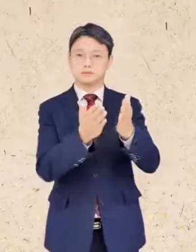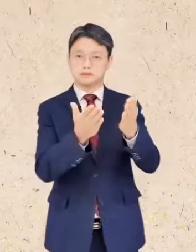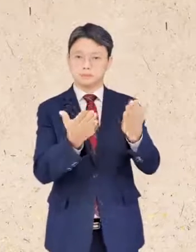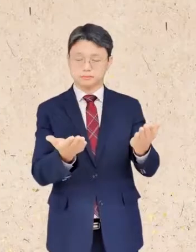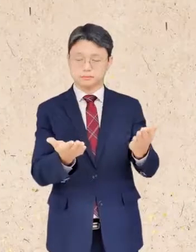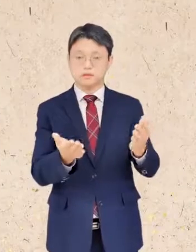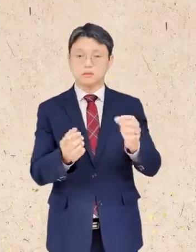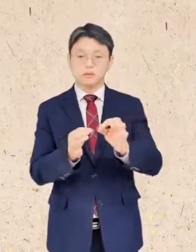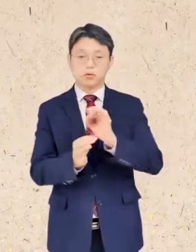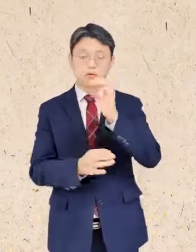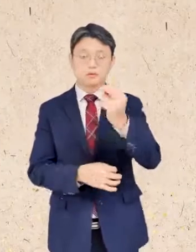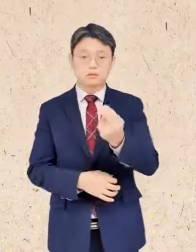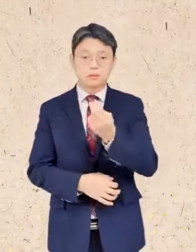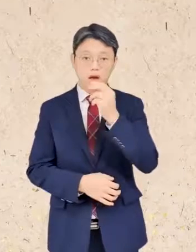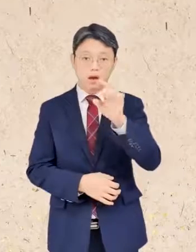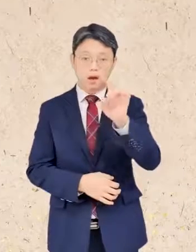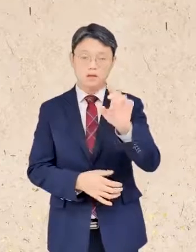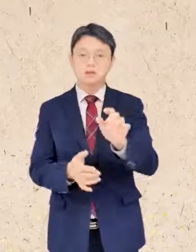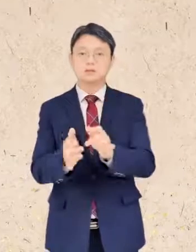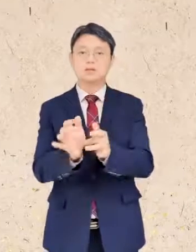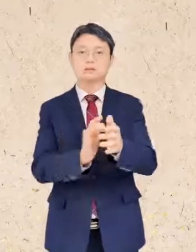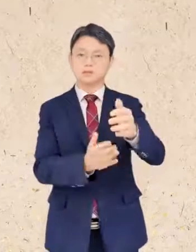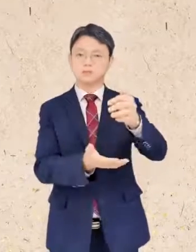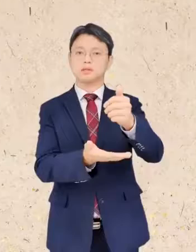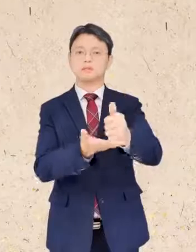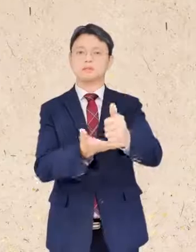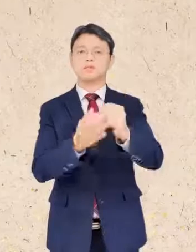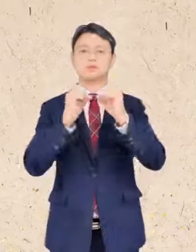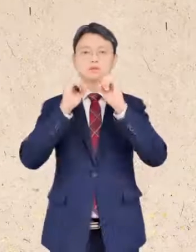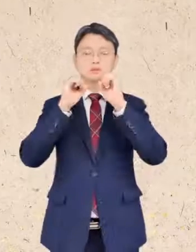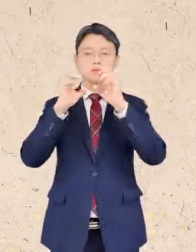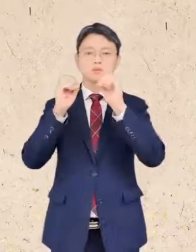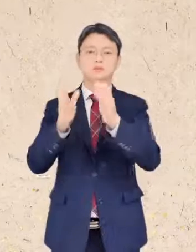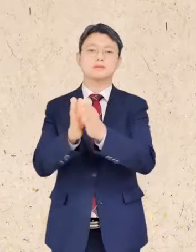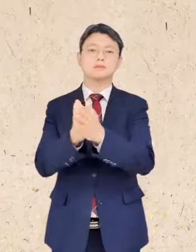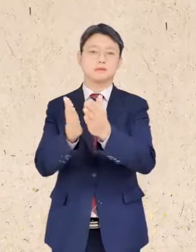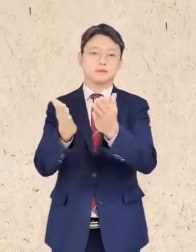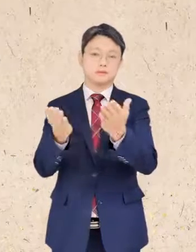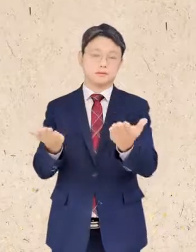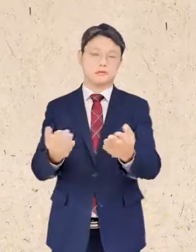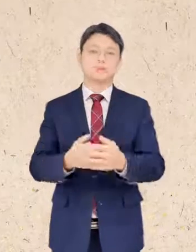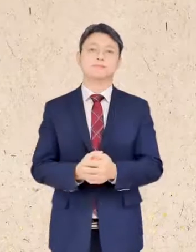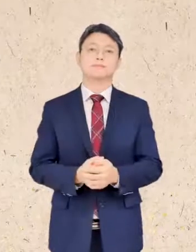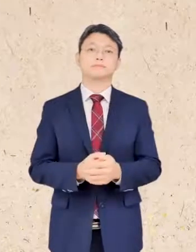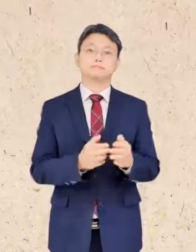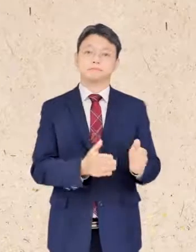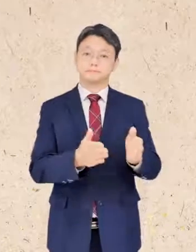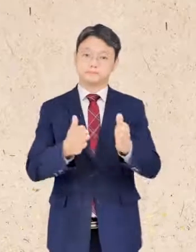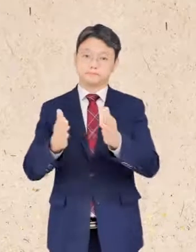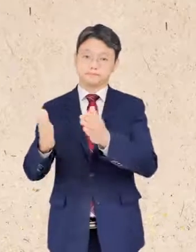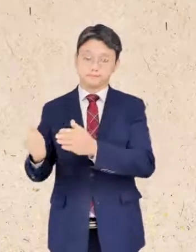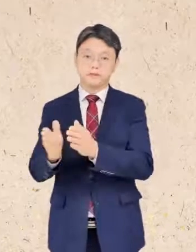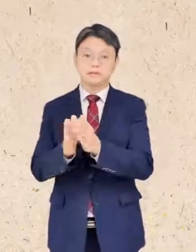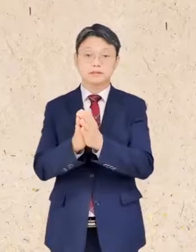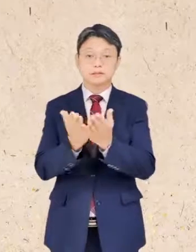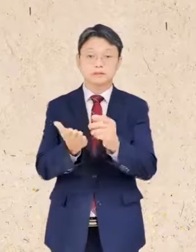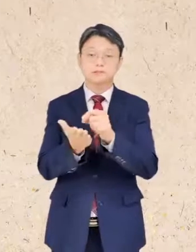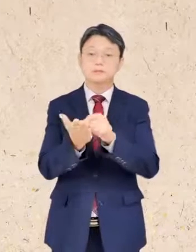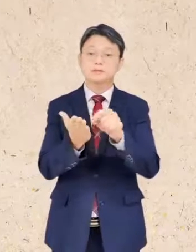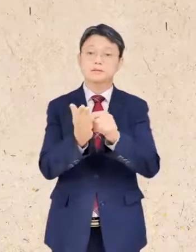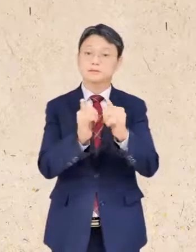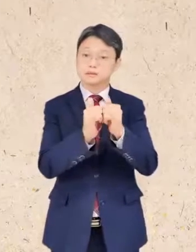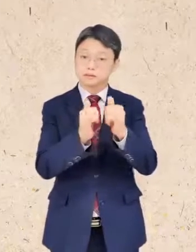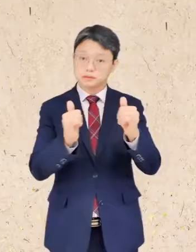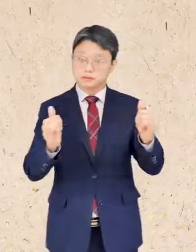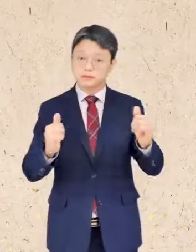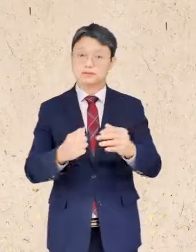통해 영생을 얻을 수 있다는 사실을 알려주는 전도의 책이라 말할 수 있을 것입니다. 두 번째 살펴볼 것은